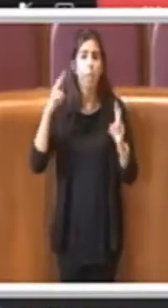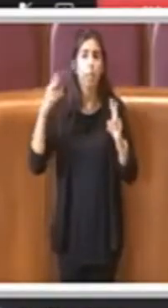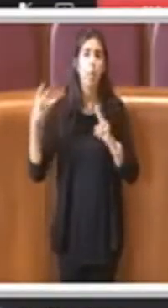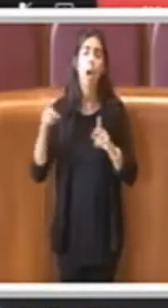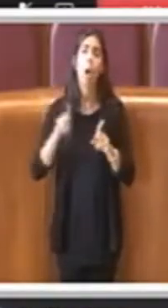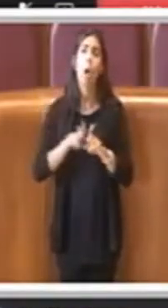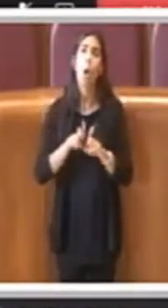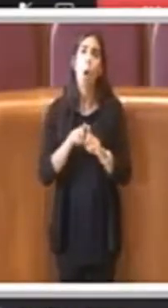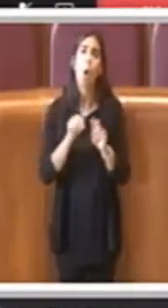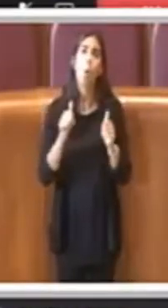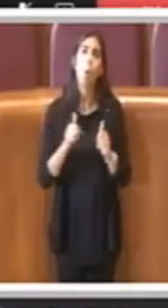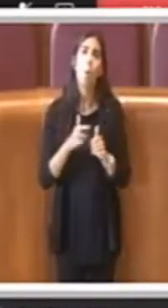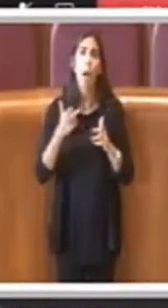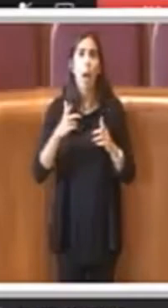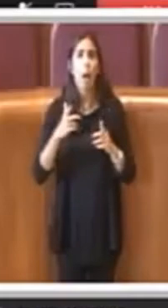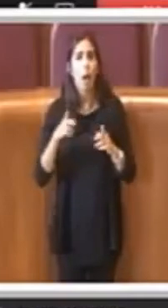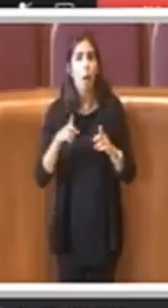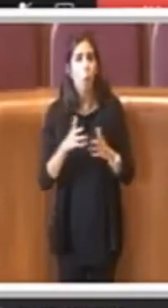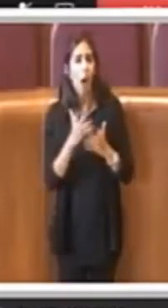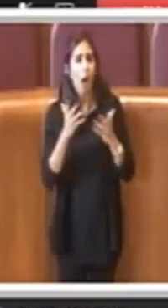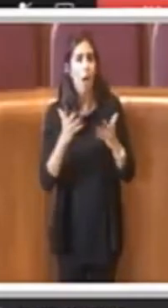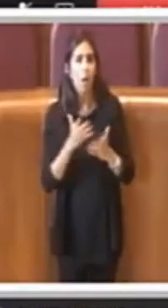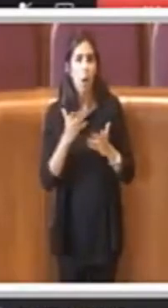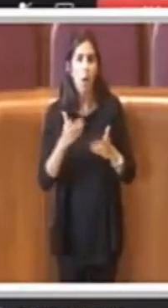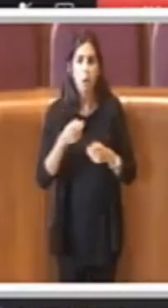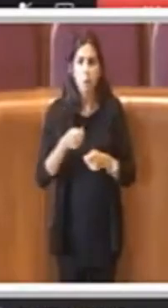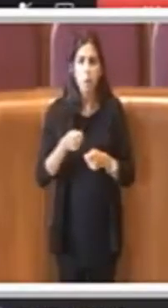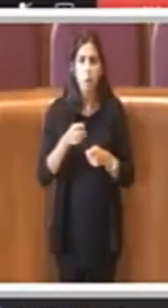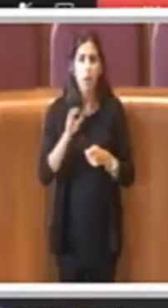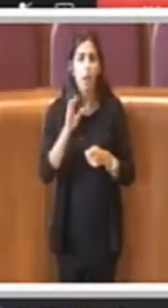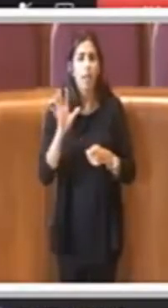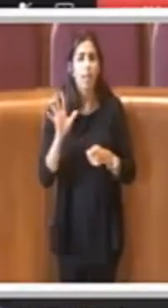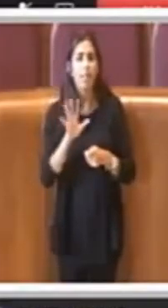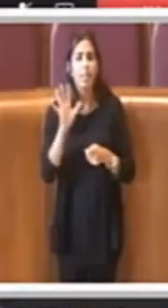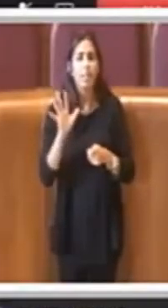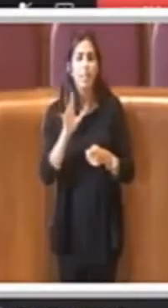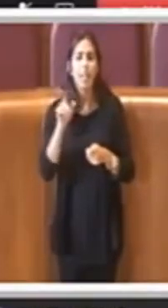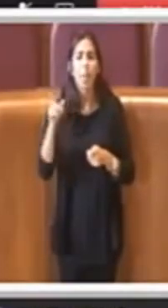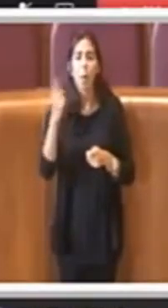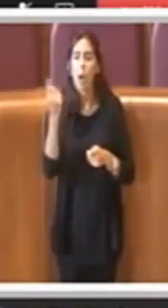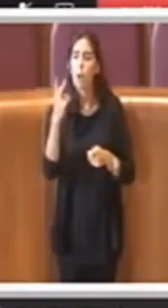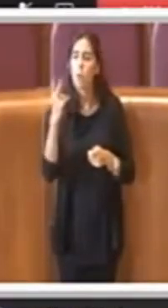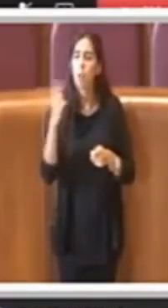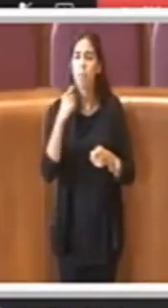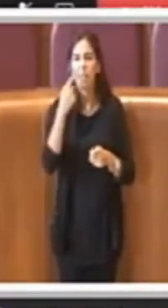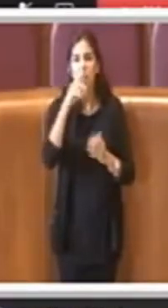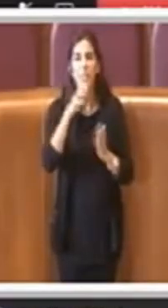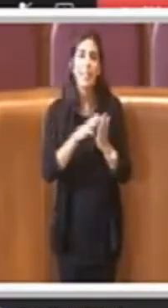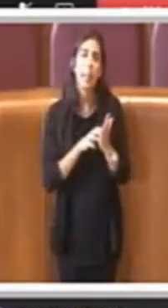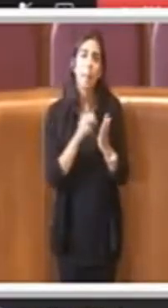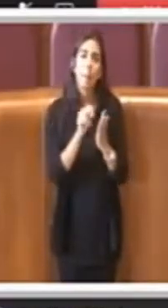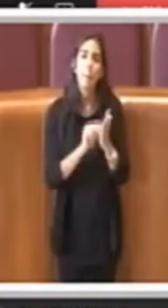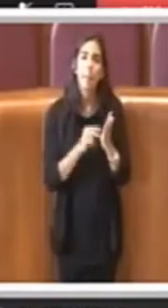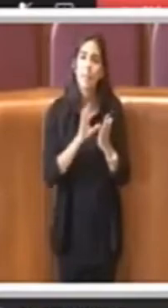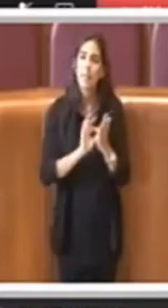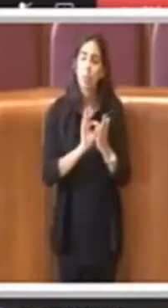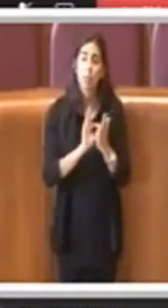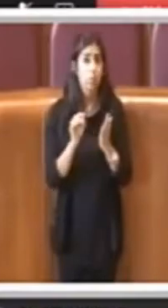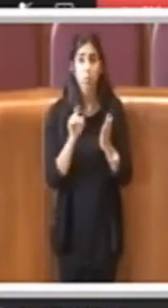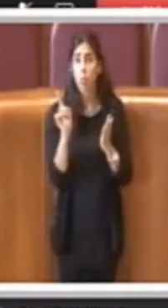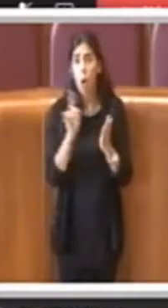una forzatura. Ho sentito addirittura parlare di temini. Qui non si tratta di temini, qui stiamo parlando di una delibera che